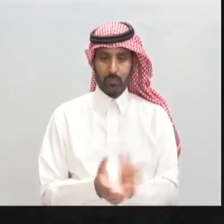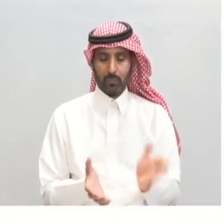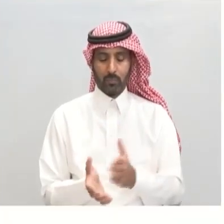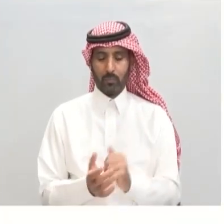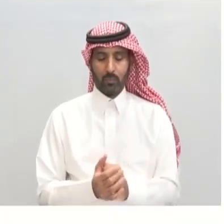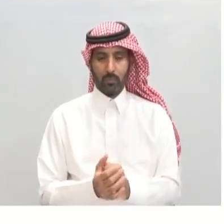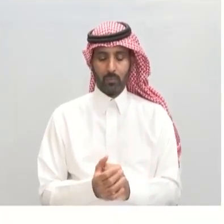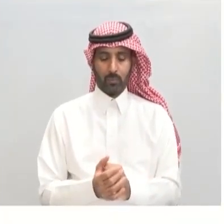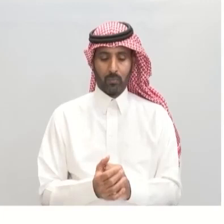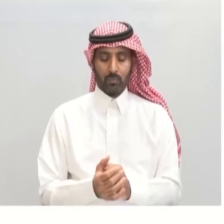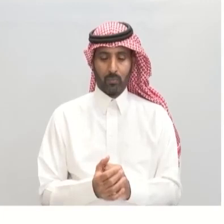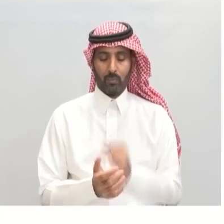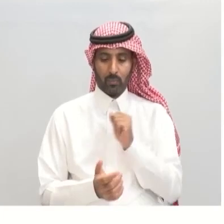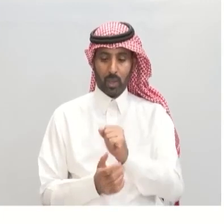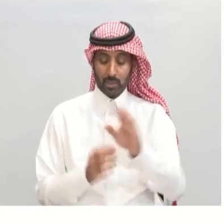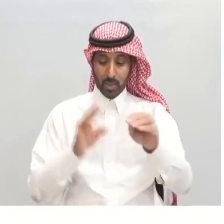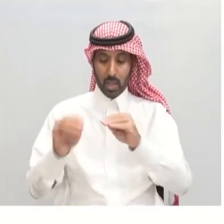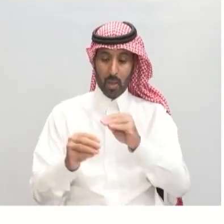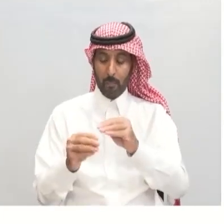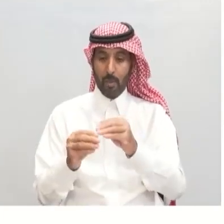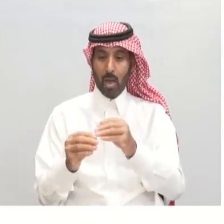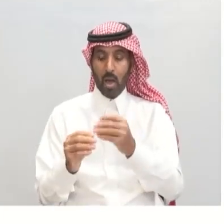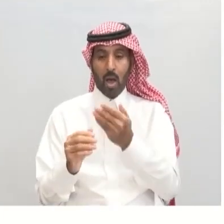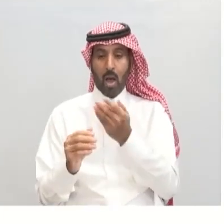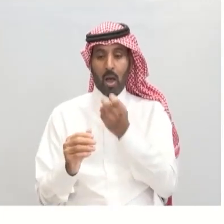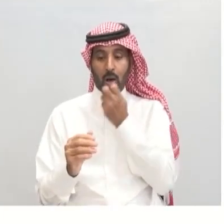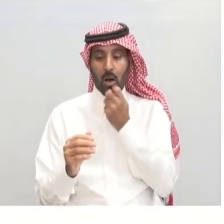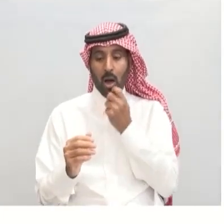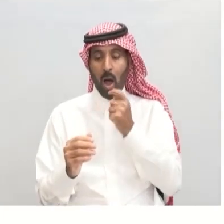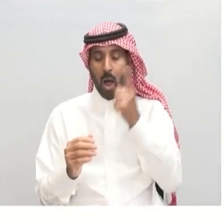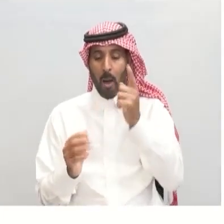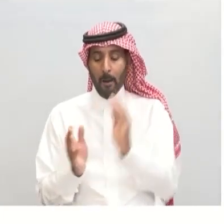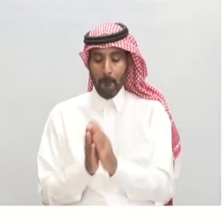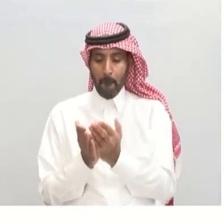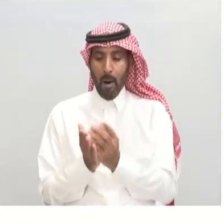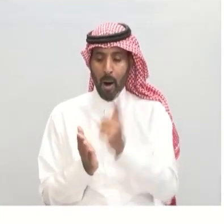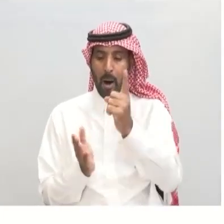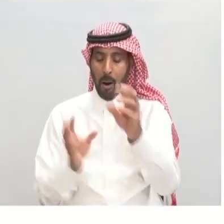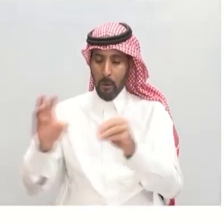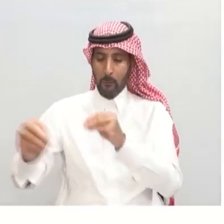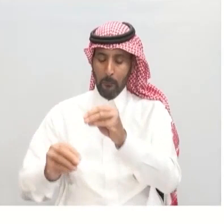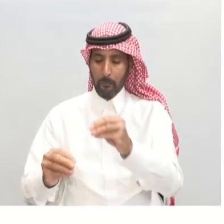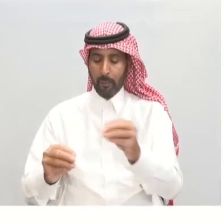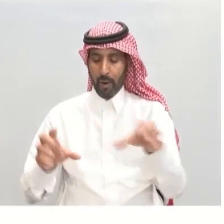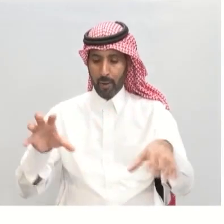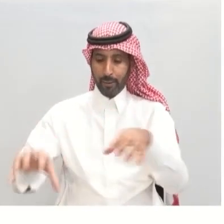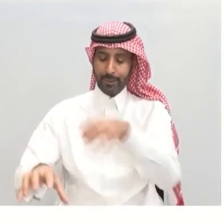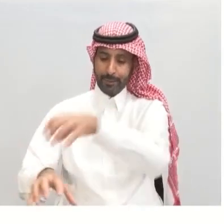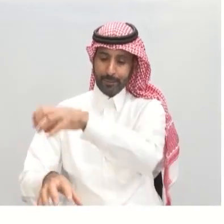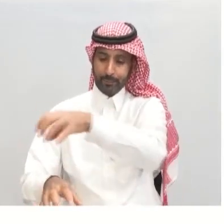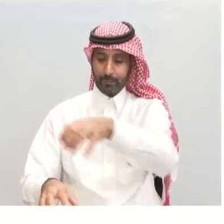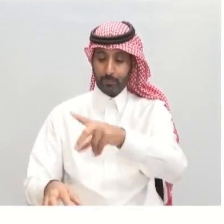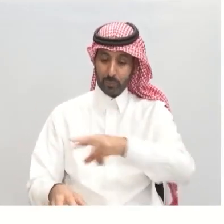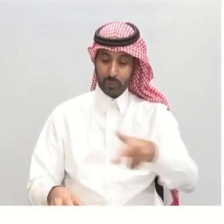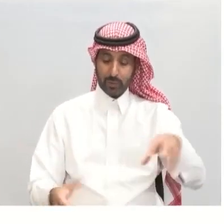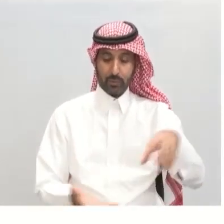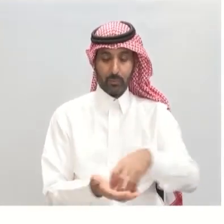كذلكم مميزات الجمع ان القران لم يجمع في مكان واحد بل كان مفرقا في عهد الرسول صلى الله عليه